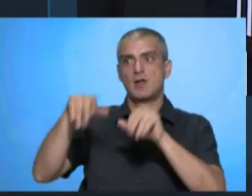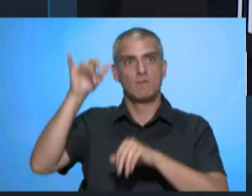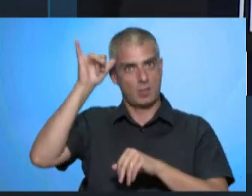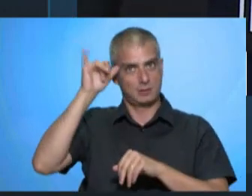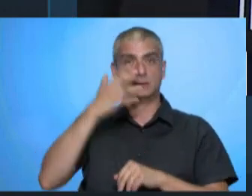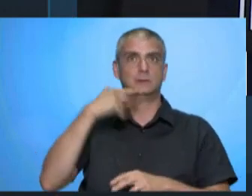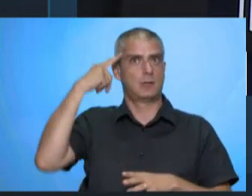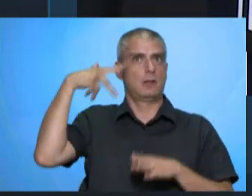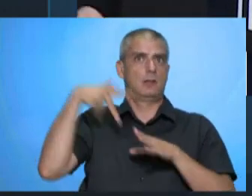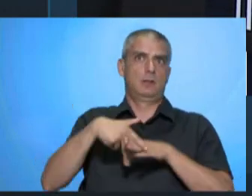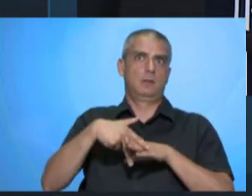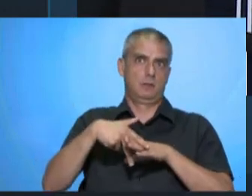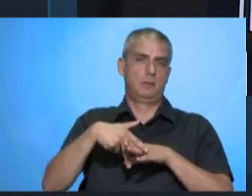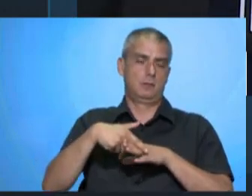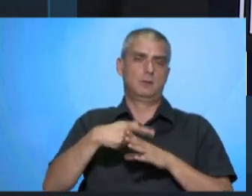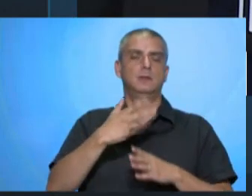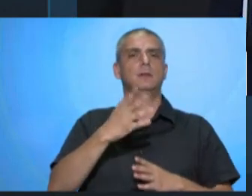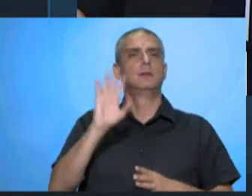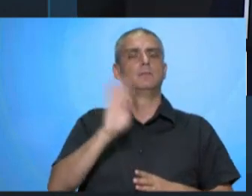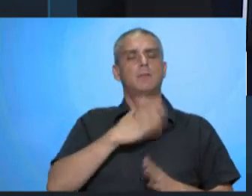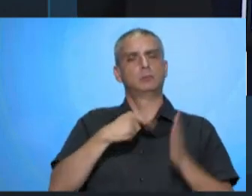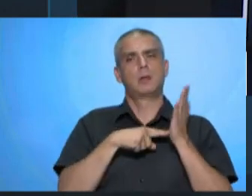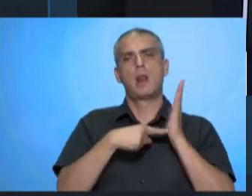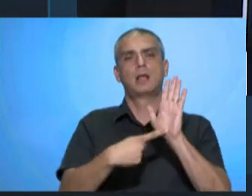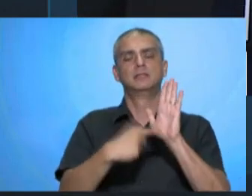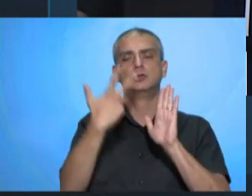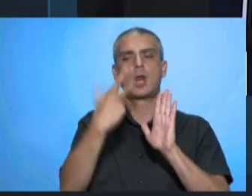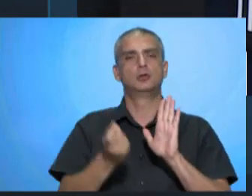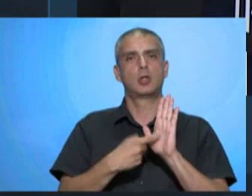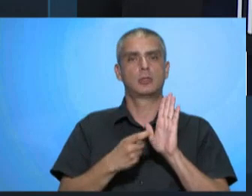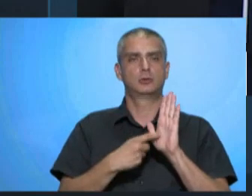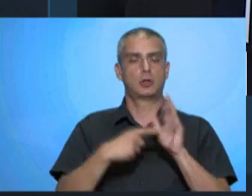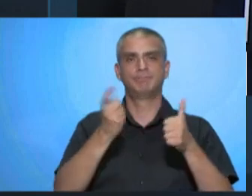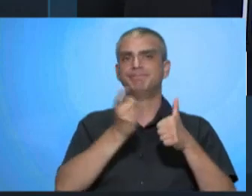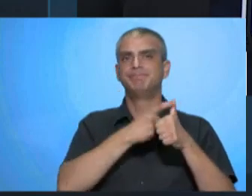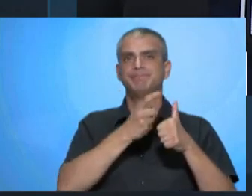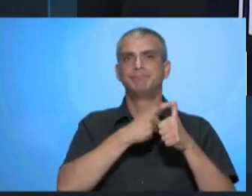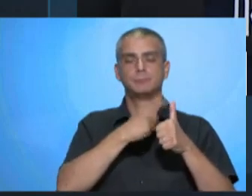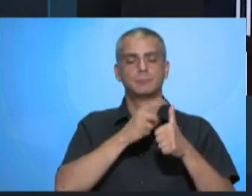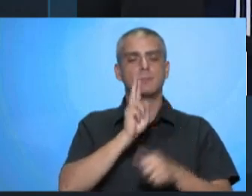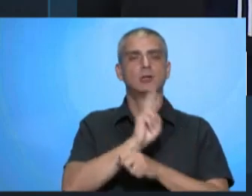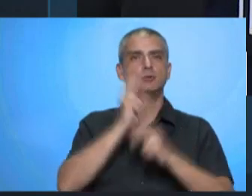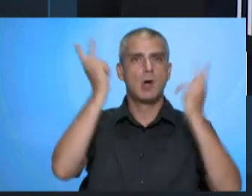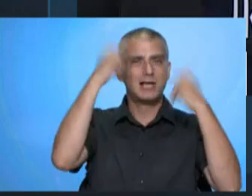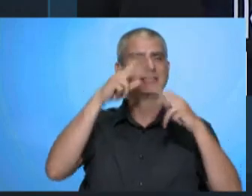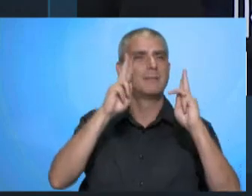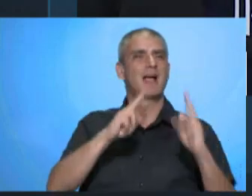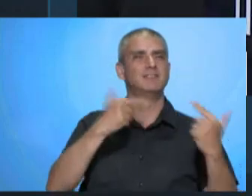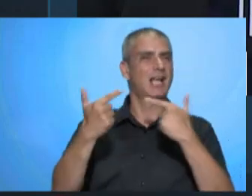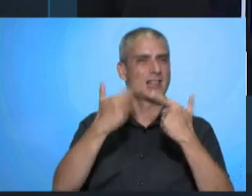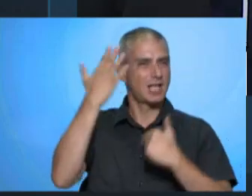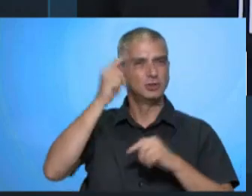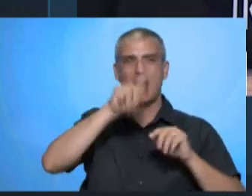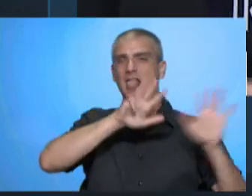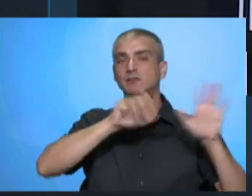את ישראל, נתניהו מתכוון להציג בפני פוטין את שלושת הדרישות שלו. הראשונה היא לשמור על הסכמי הפסקת האש